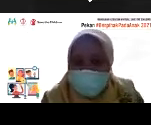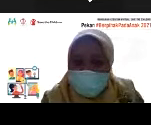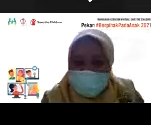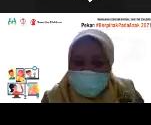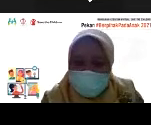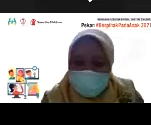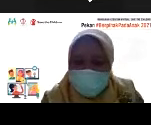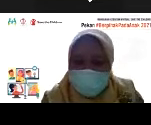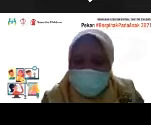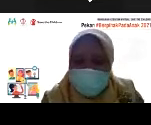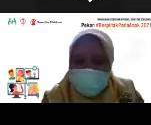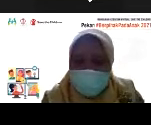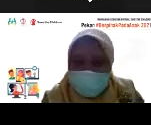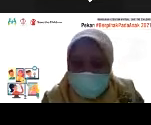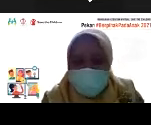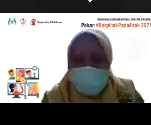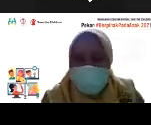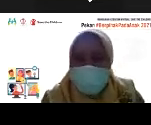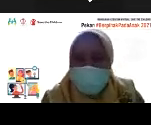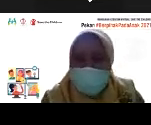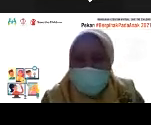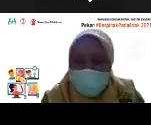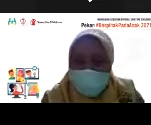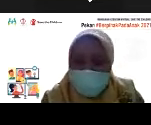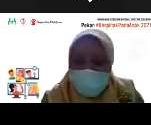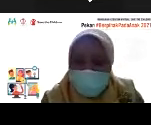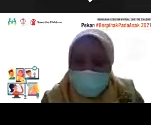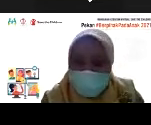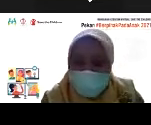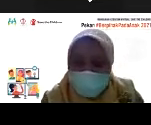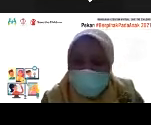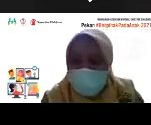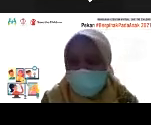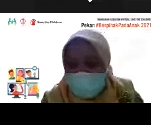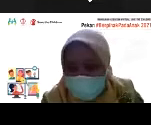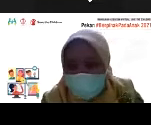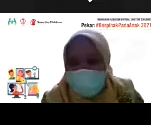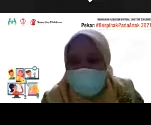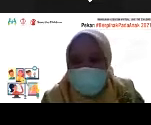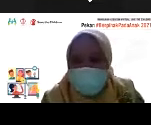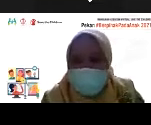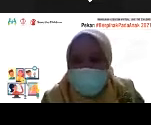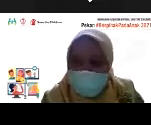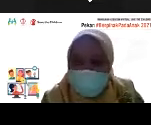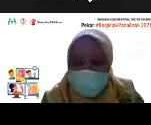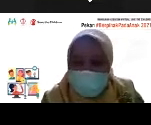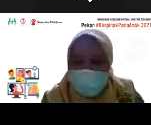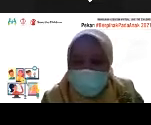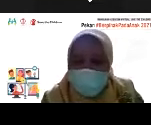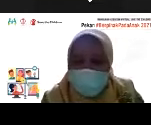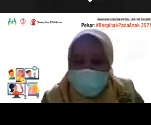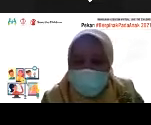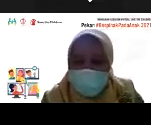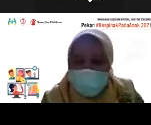kita bisa mengatur secara fleksibel, dan diharapkan dalam 2 bulan itu sudah selesai. disesuaikan tentu